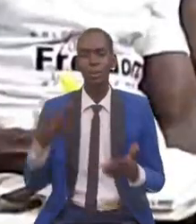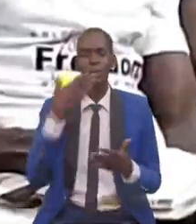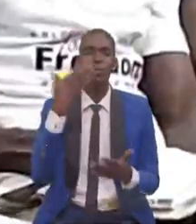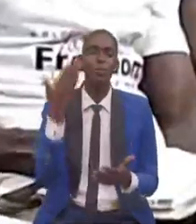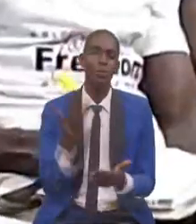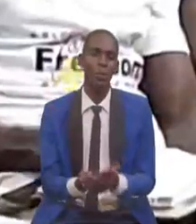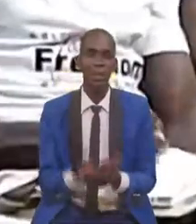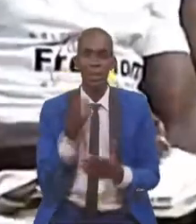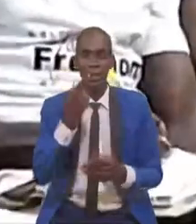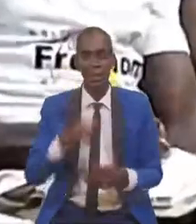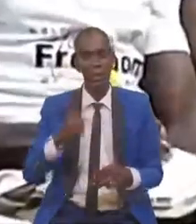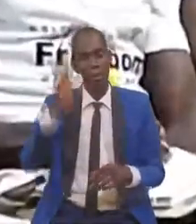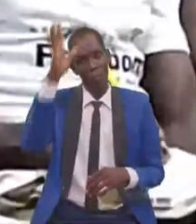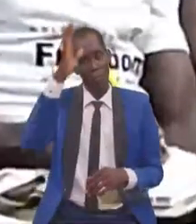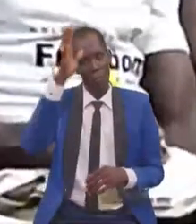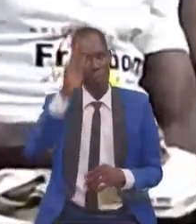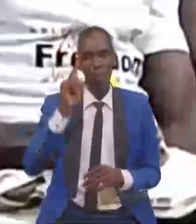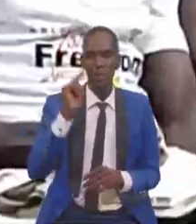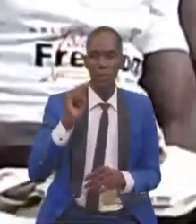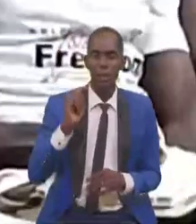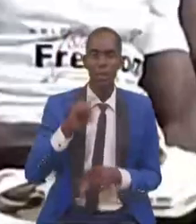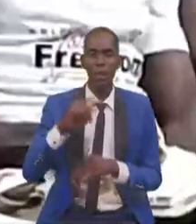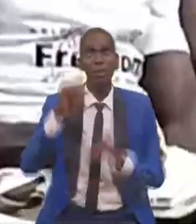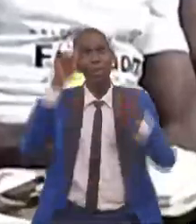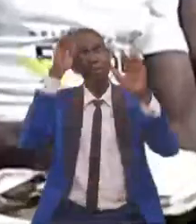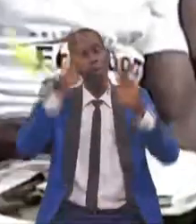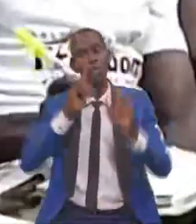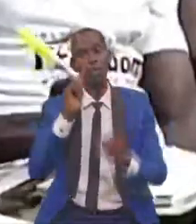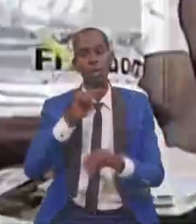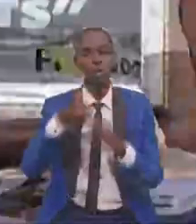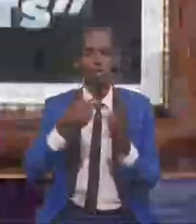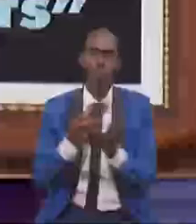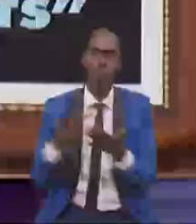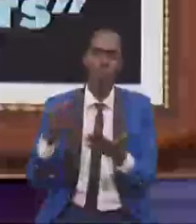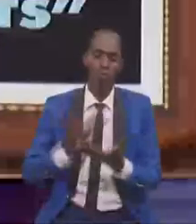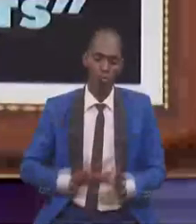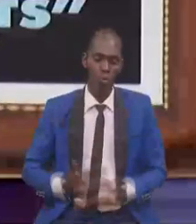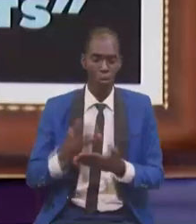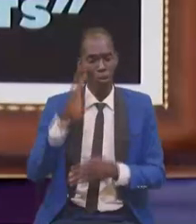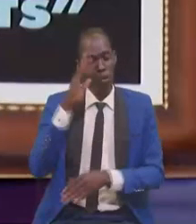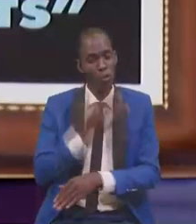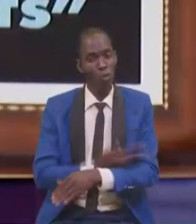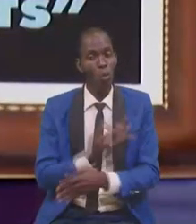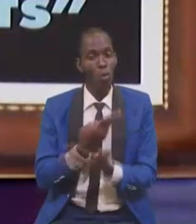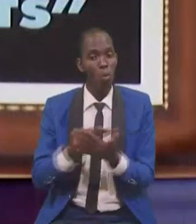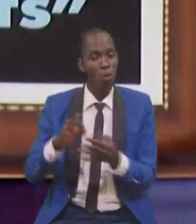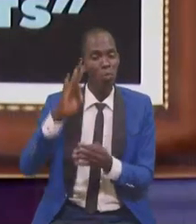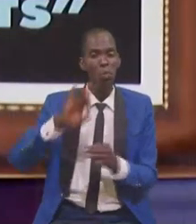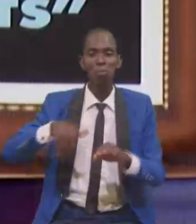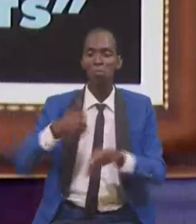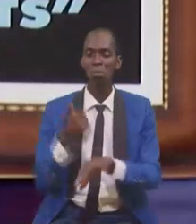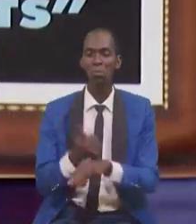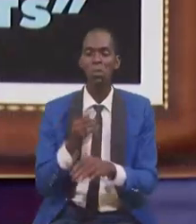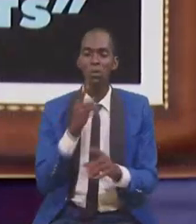à merveille. Le Père a rendu le témoignage de son Fils unique. Le Saint-Esprit a affirmé